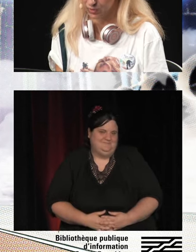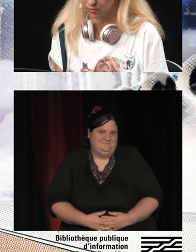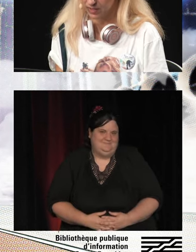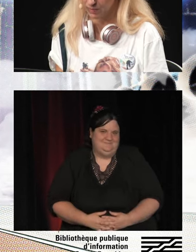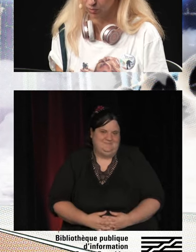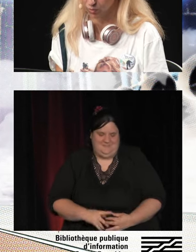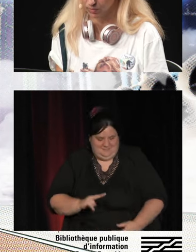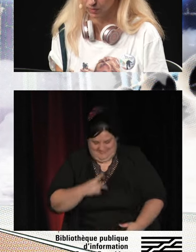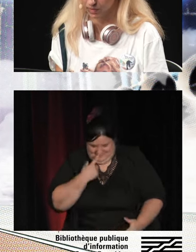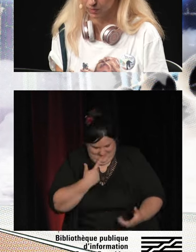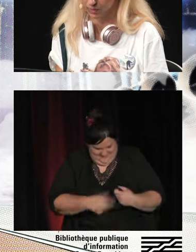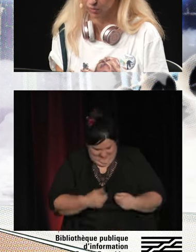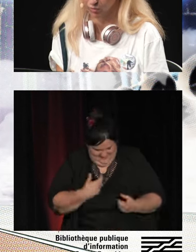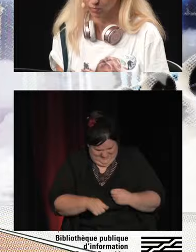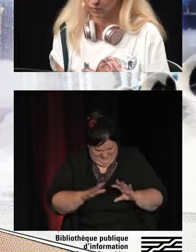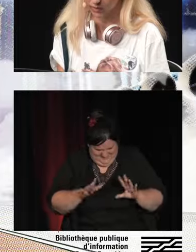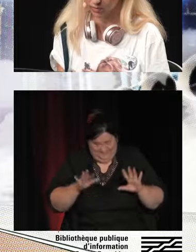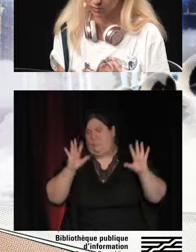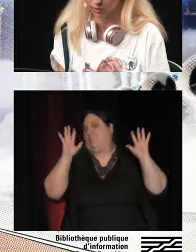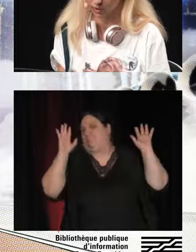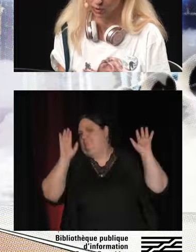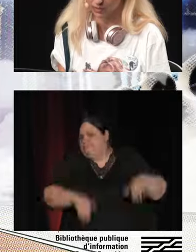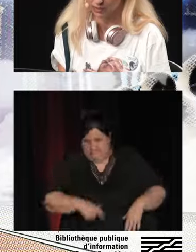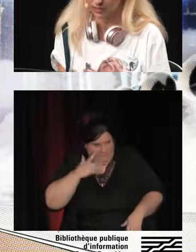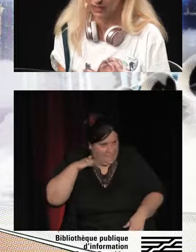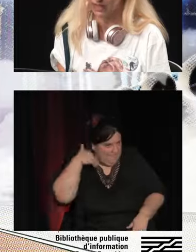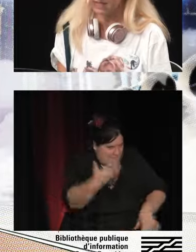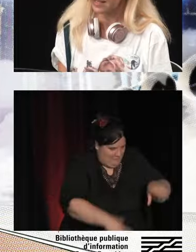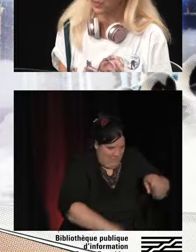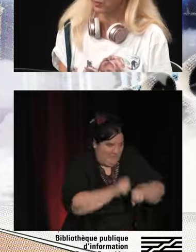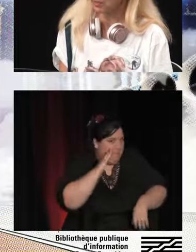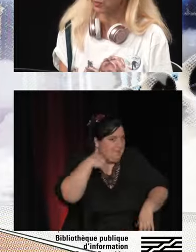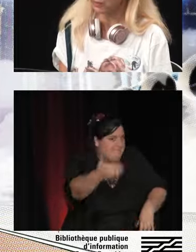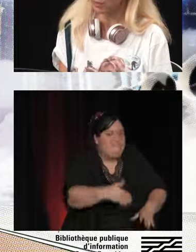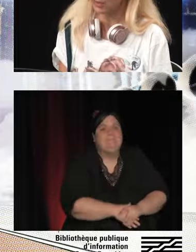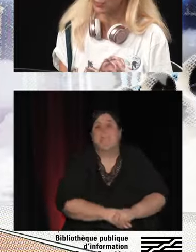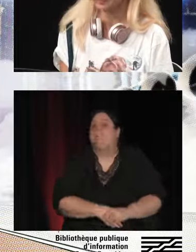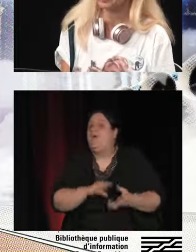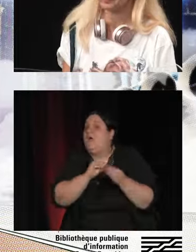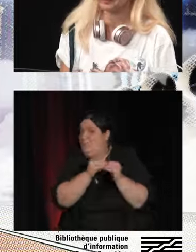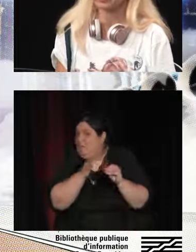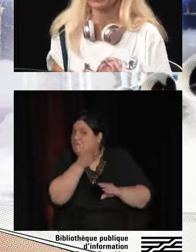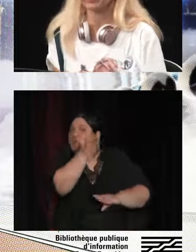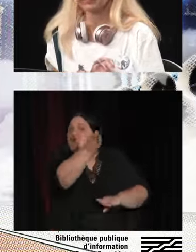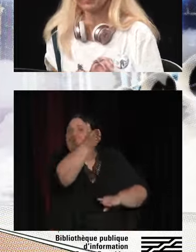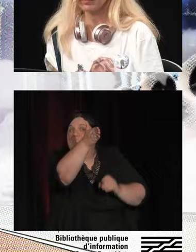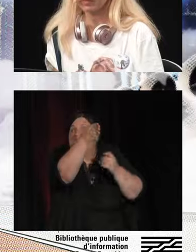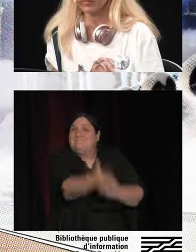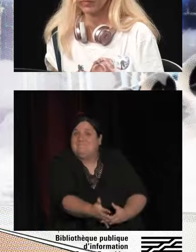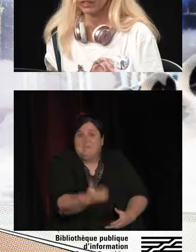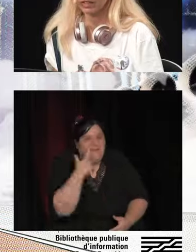C'est pas bien là ce que je fais, c'est pas bien du tout. C'est pas bien du tout, mais c'est pas grave, on réglera ce problème là plus tard. C'est un problème pour futur Jarmou.